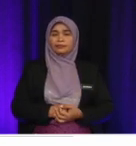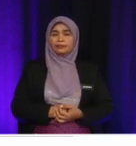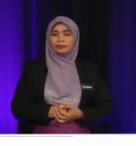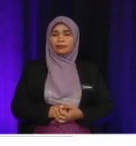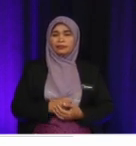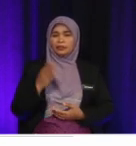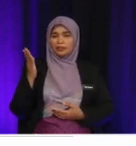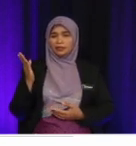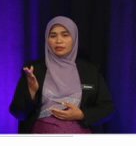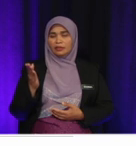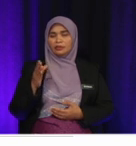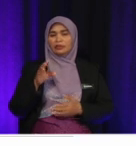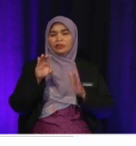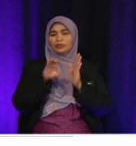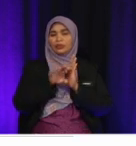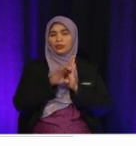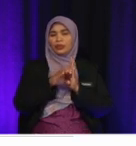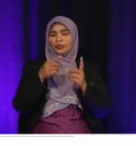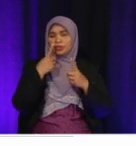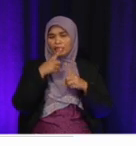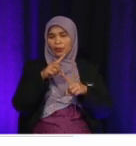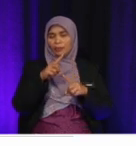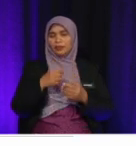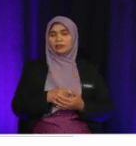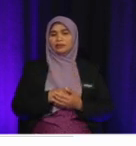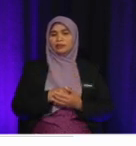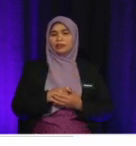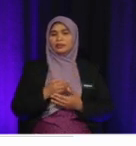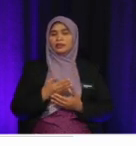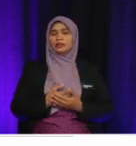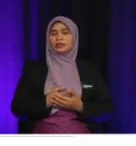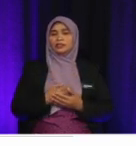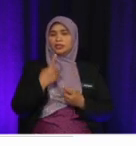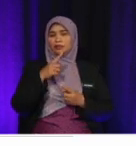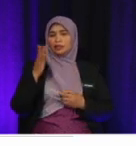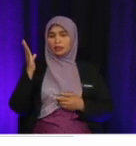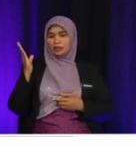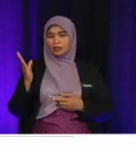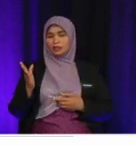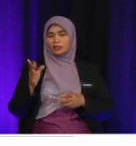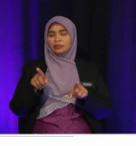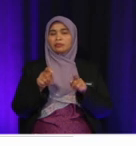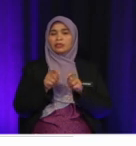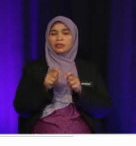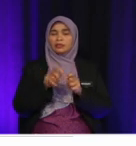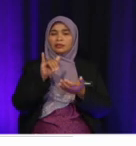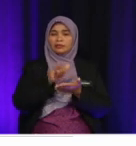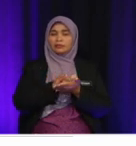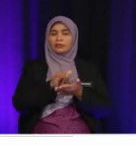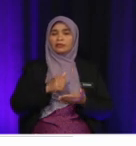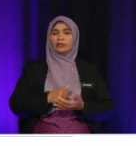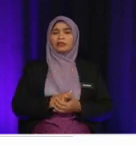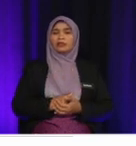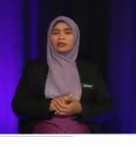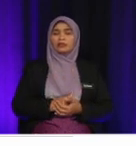ini ialah soalan huraikan jadi soalan kebat dijawab dalam perenggan inilah soalan kemahiran berfikir jawab